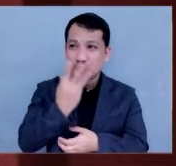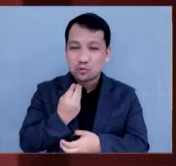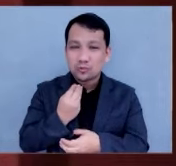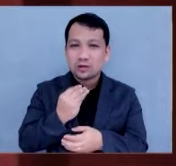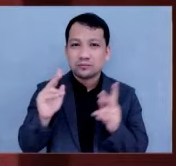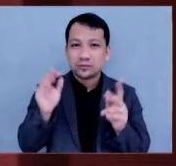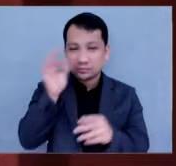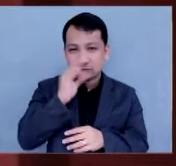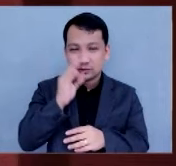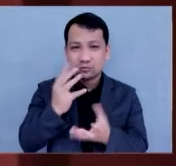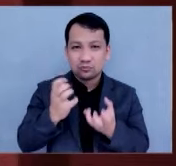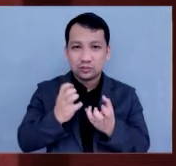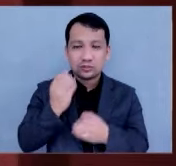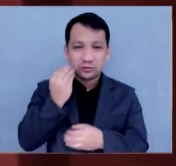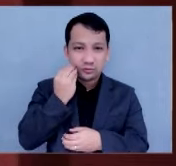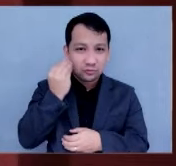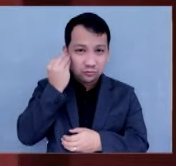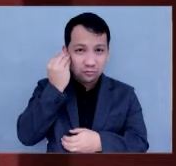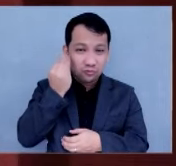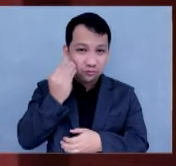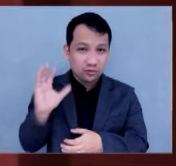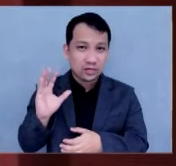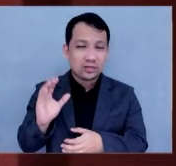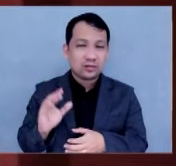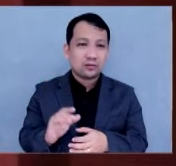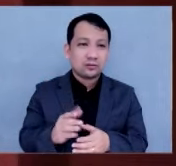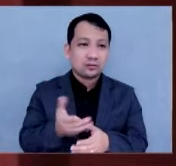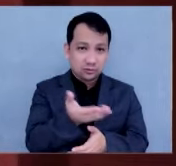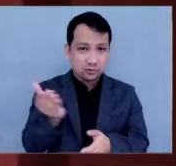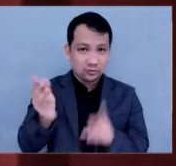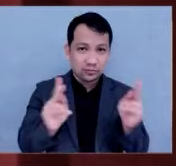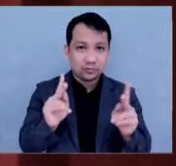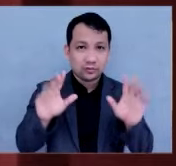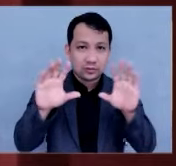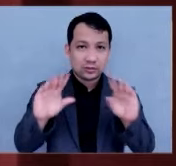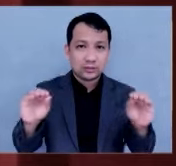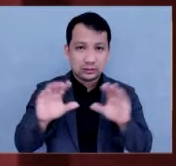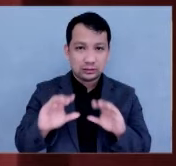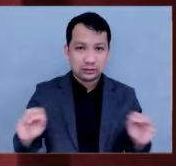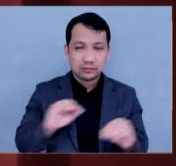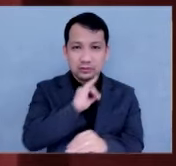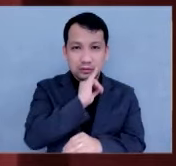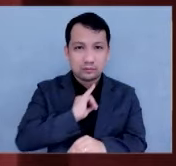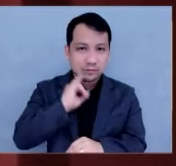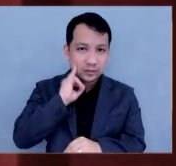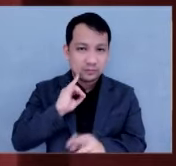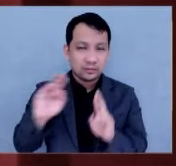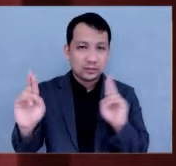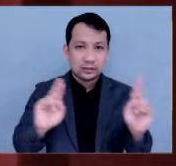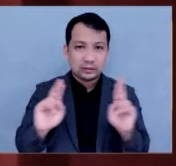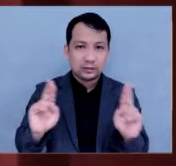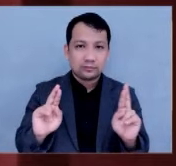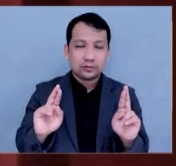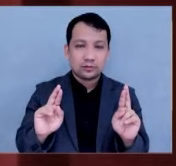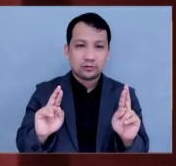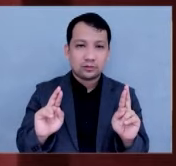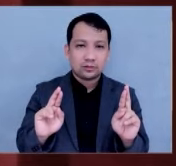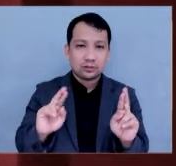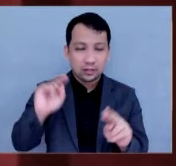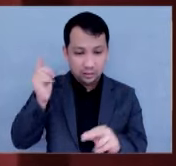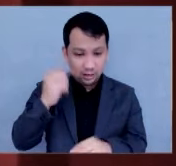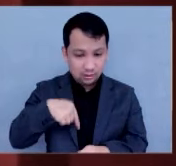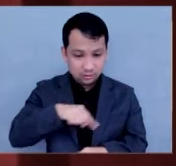mga kababayan sa Lebanon at Israel ang ating pamahalaan ay nakahanda sa pagtugon ng inyong